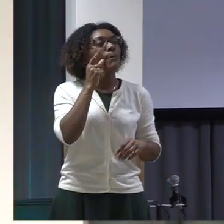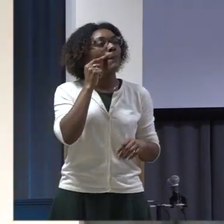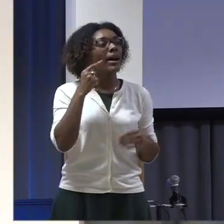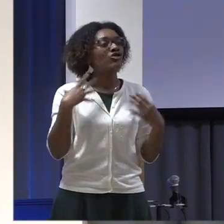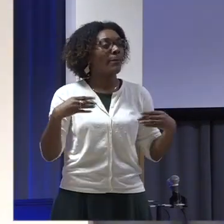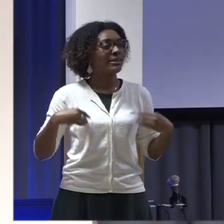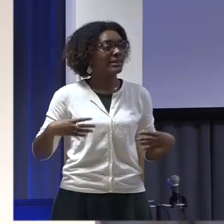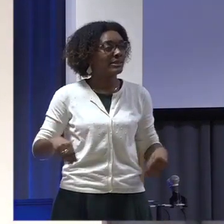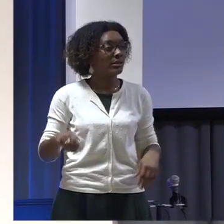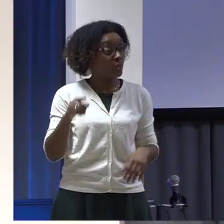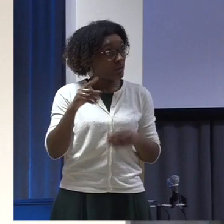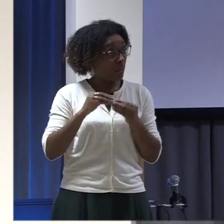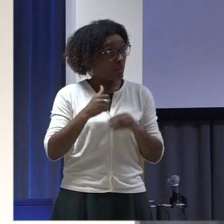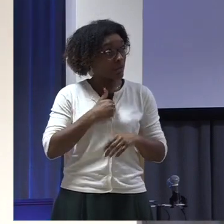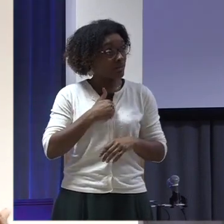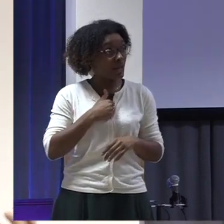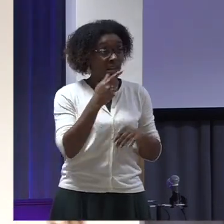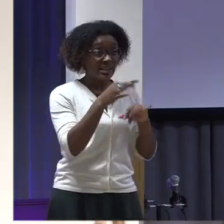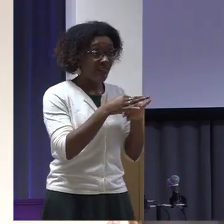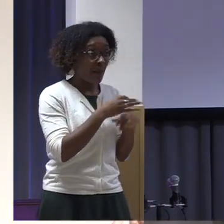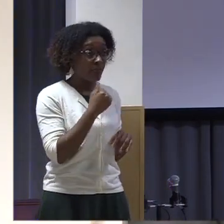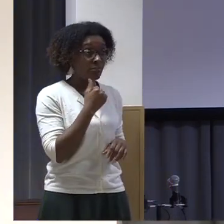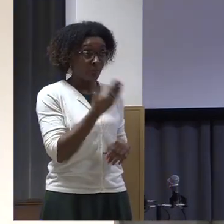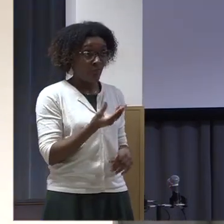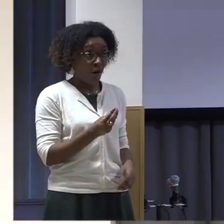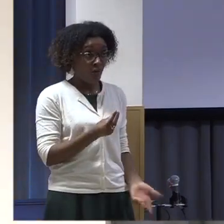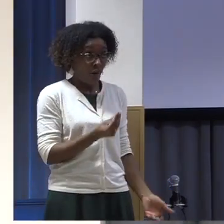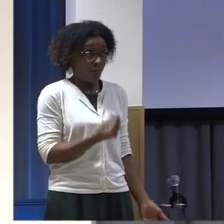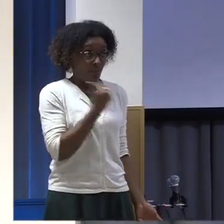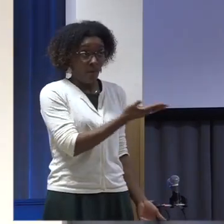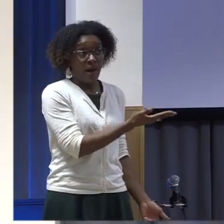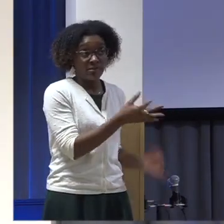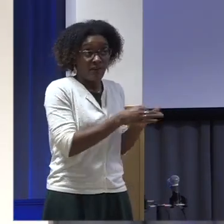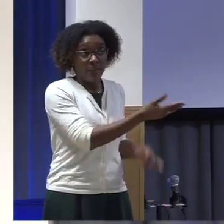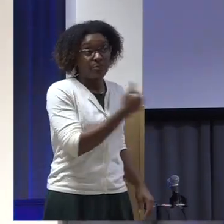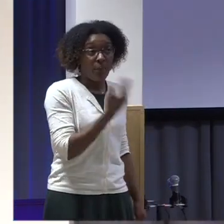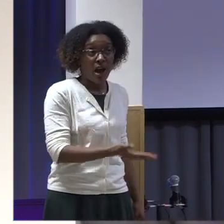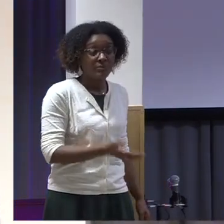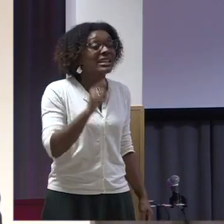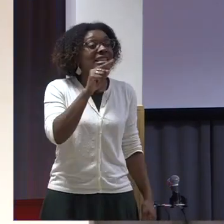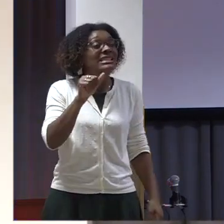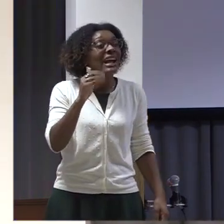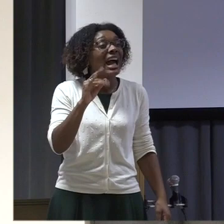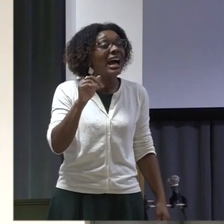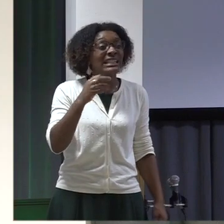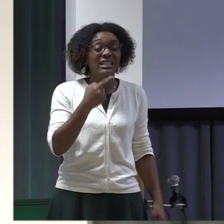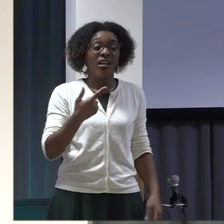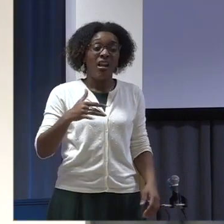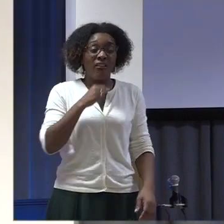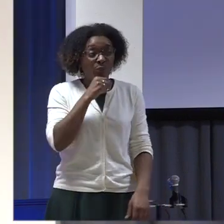personnels sa femme n'était pas capable de concevoir un enfant zachary se disait mais le temps passe